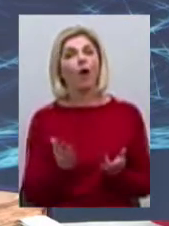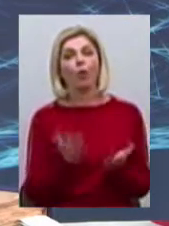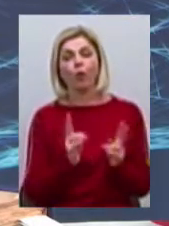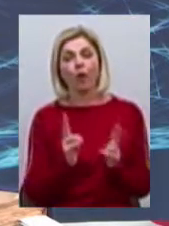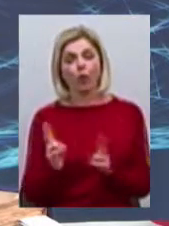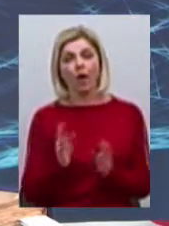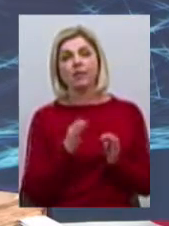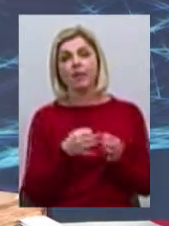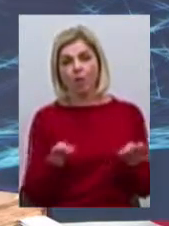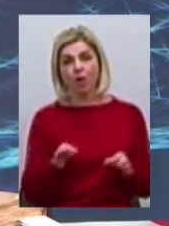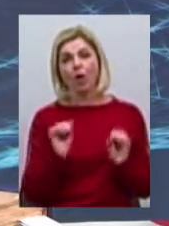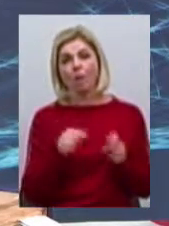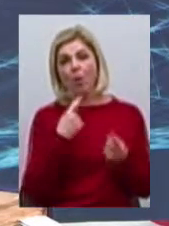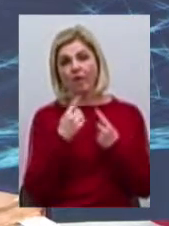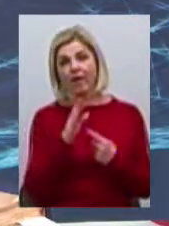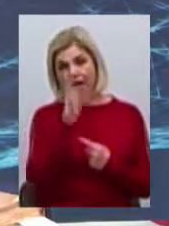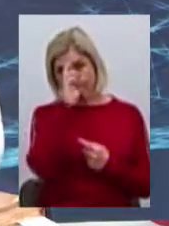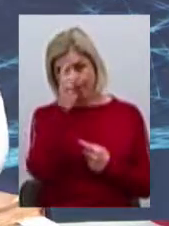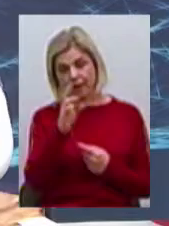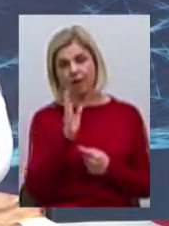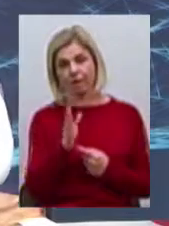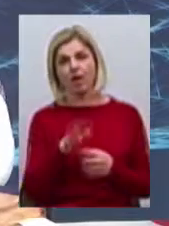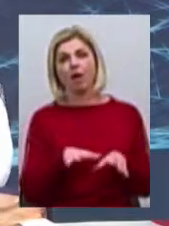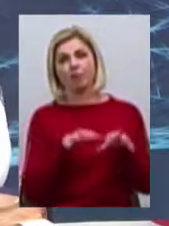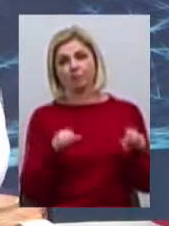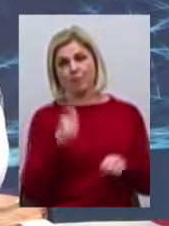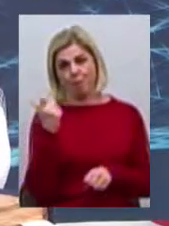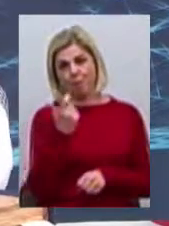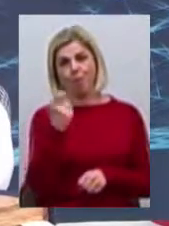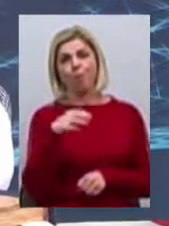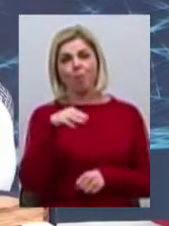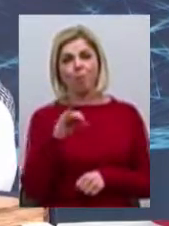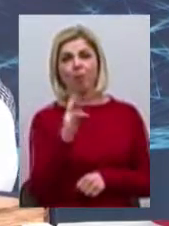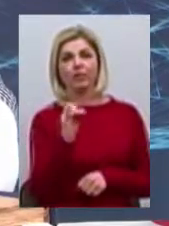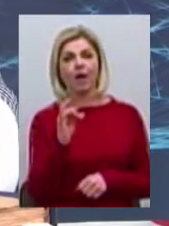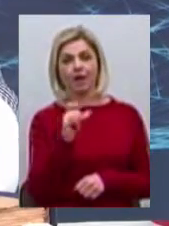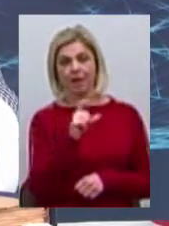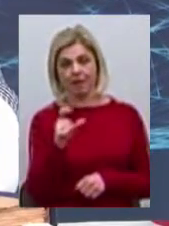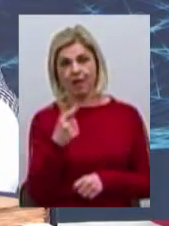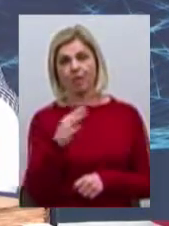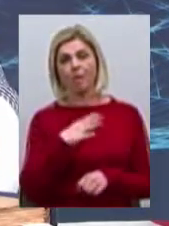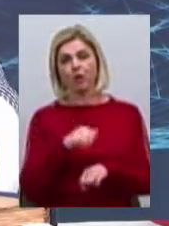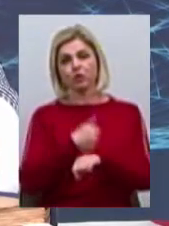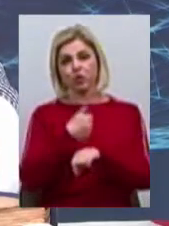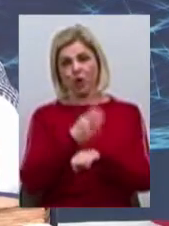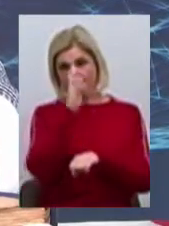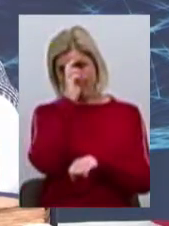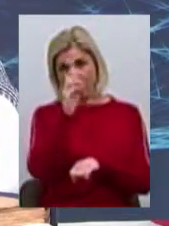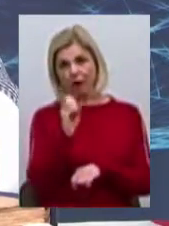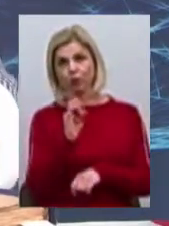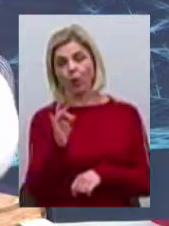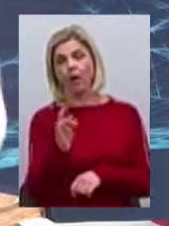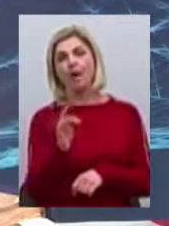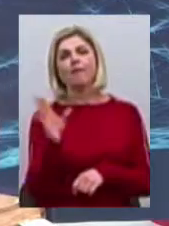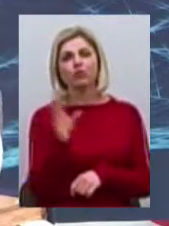могло йтися в імперії, в монархії, де на чолі стояв імператор, і вирішував все імператор,